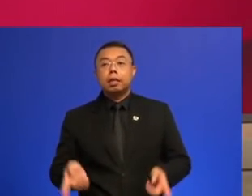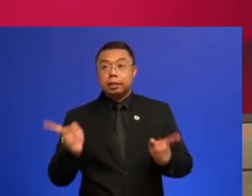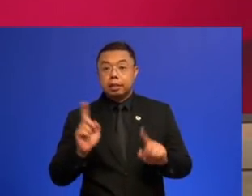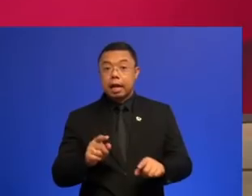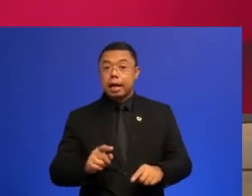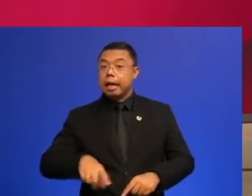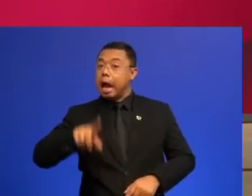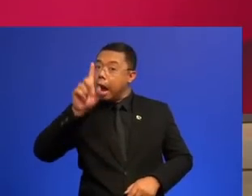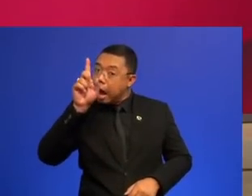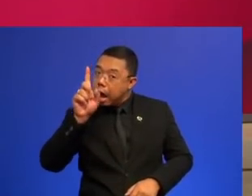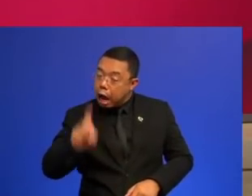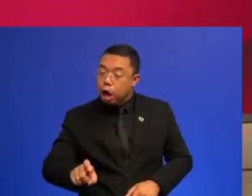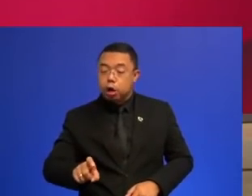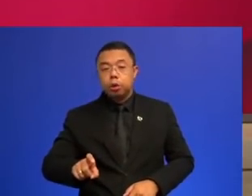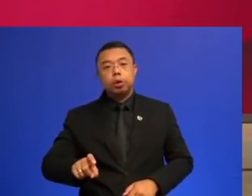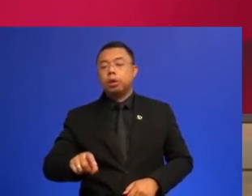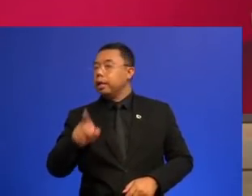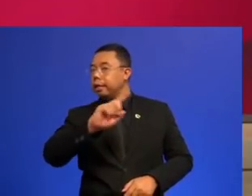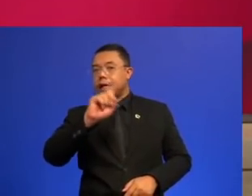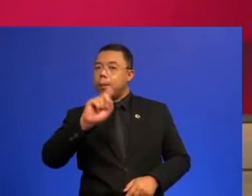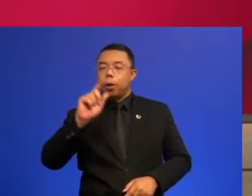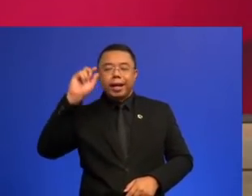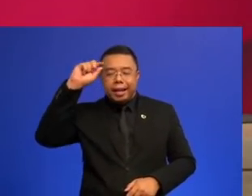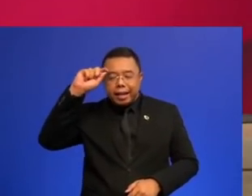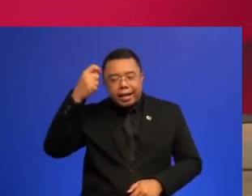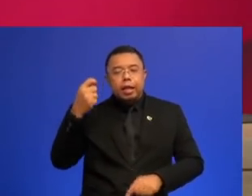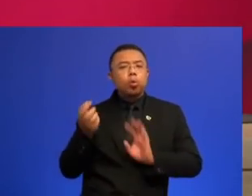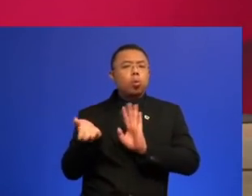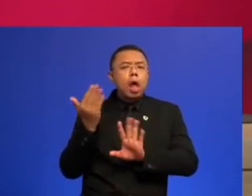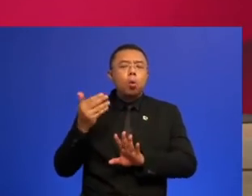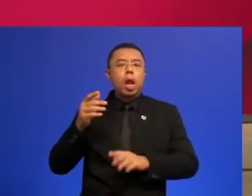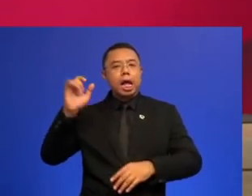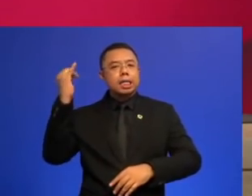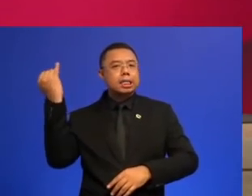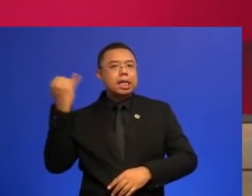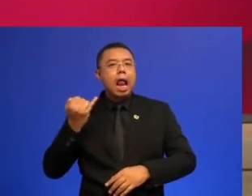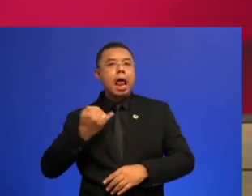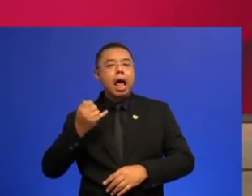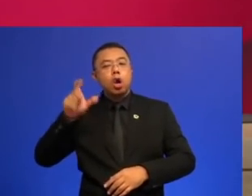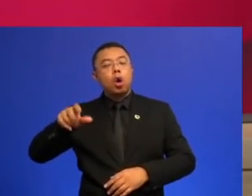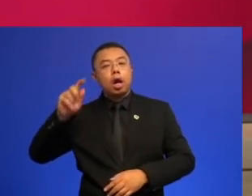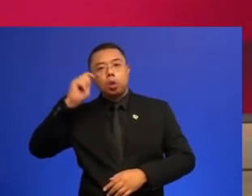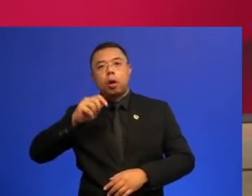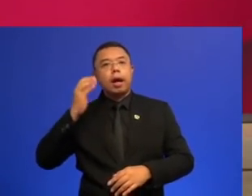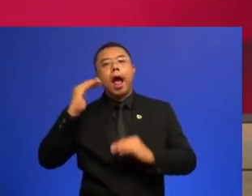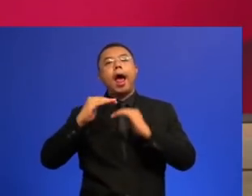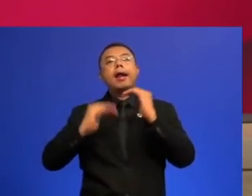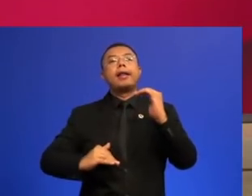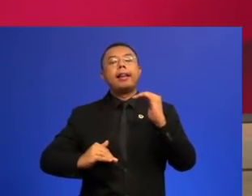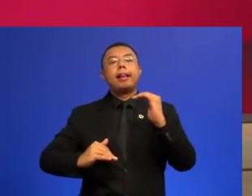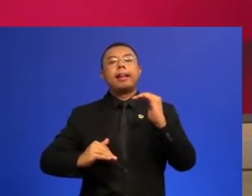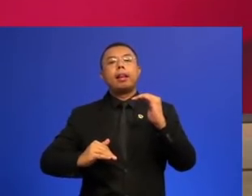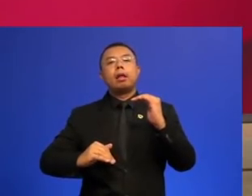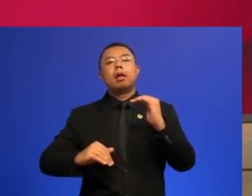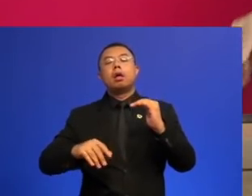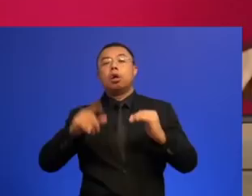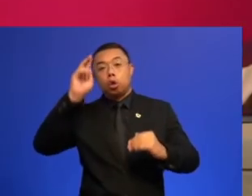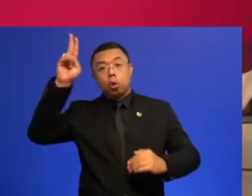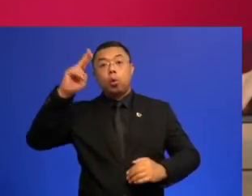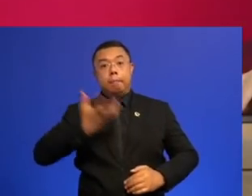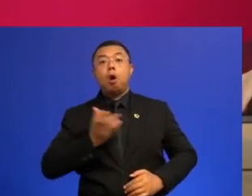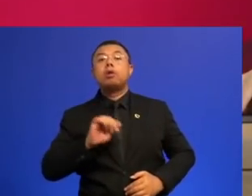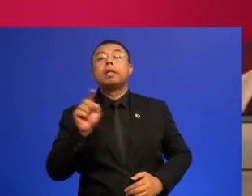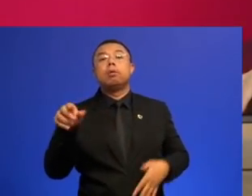Jadi harus tidak mengingat sama sekali kesalahan orang tua. Gak adil Pak, demi nama Tuhan Yesus, Tuhan